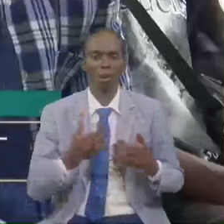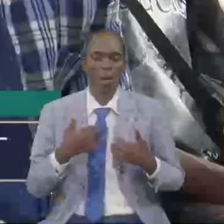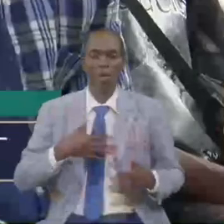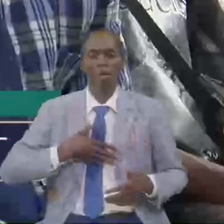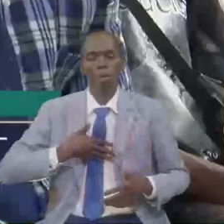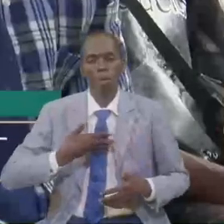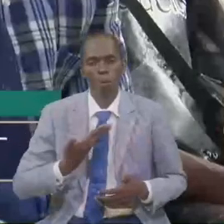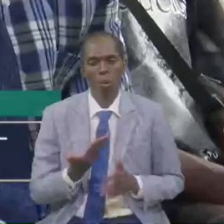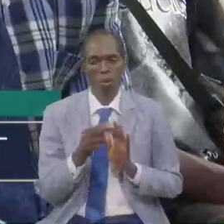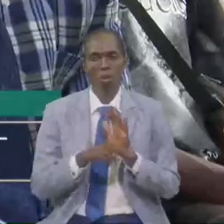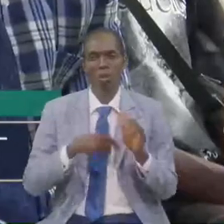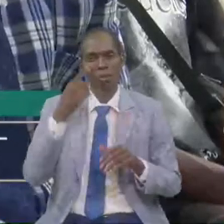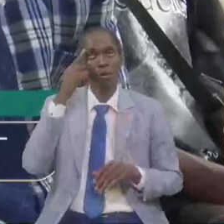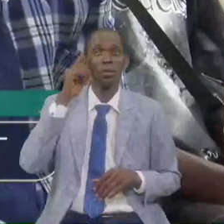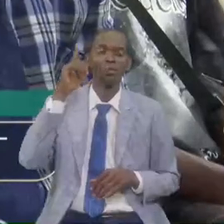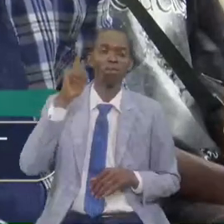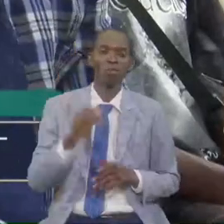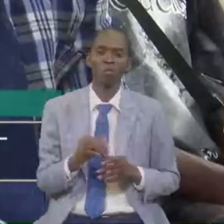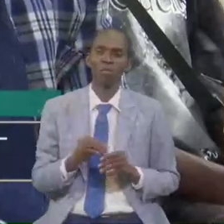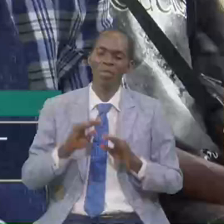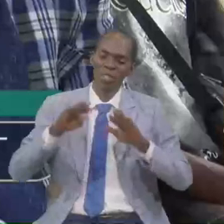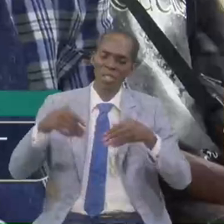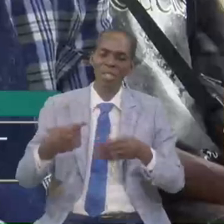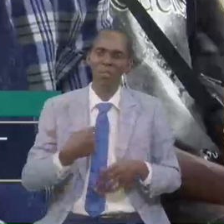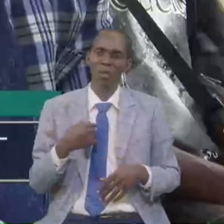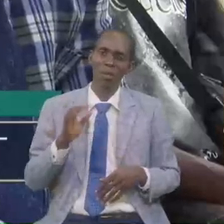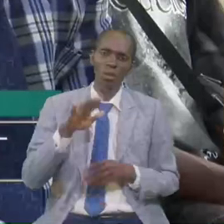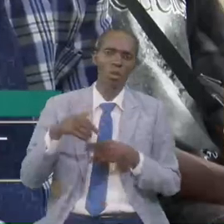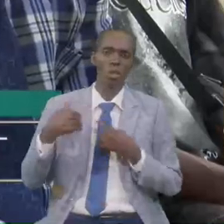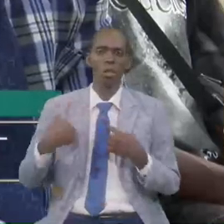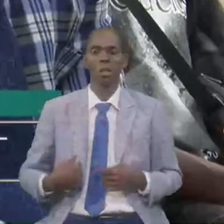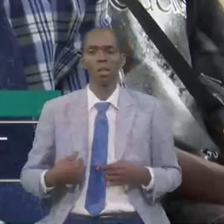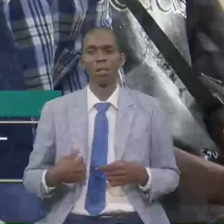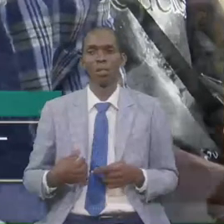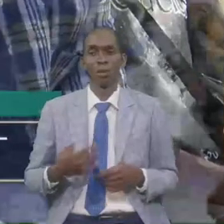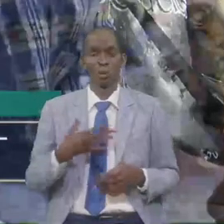Et tu as la bonne volonté pour lui. Donne-moi ton cœur.